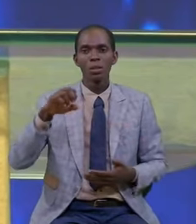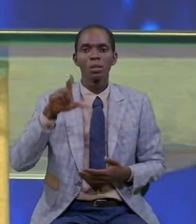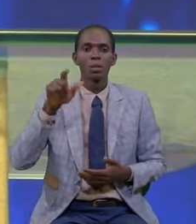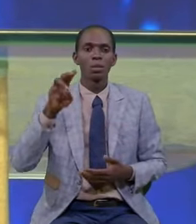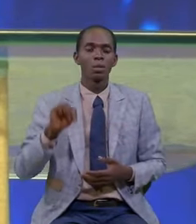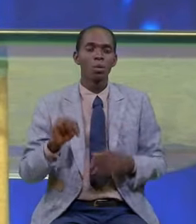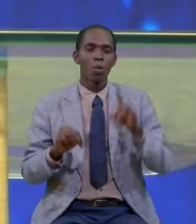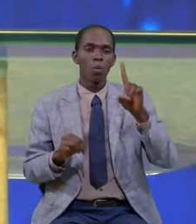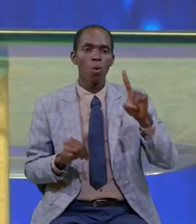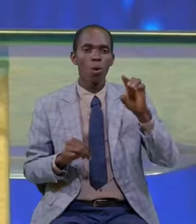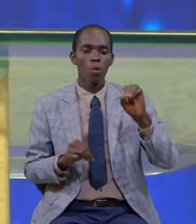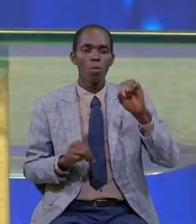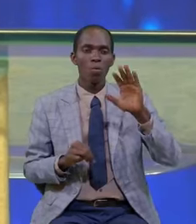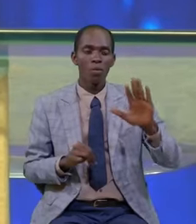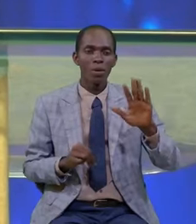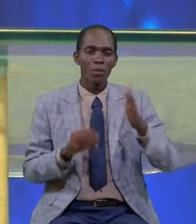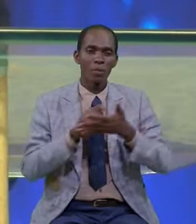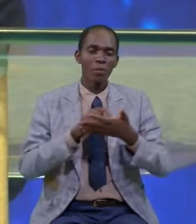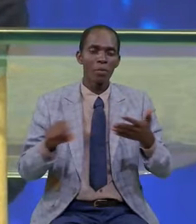42.